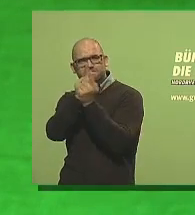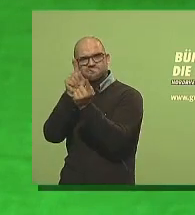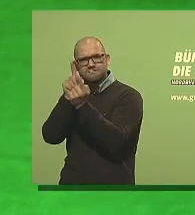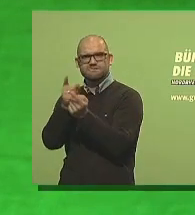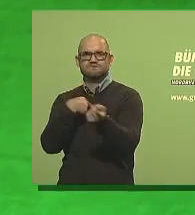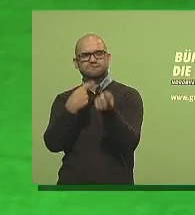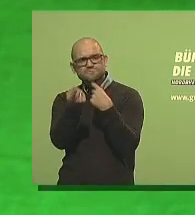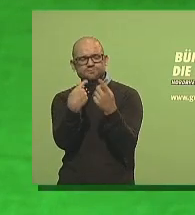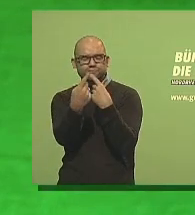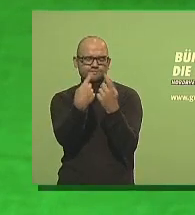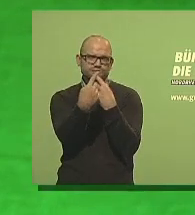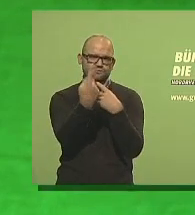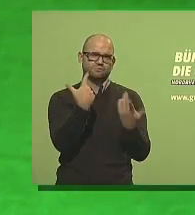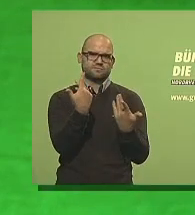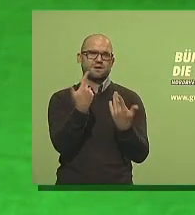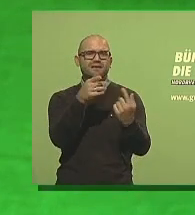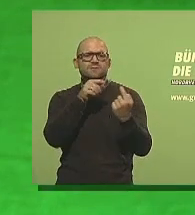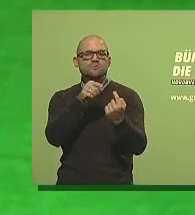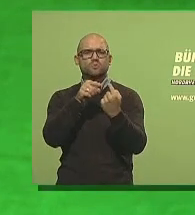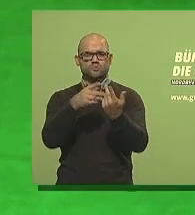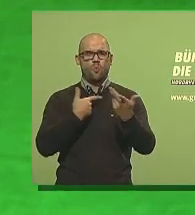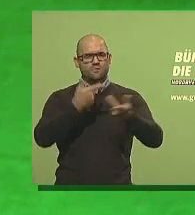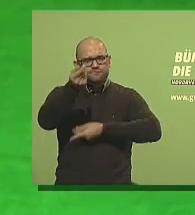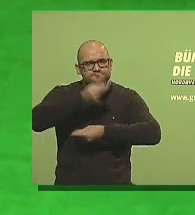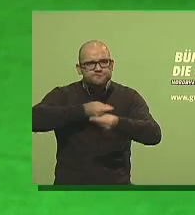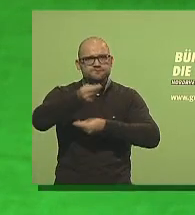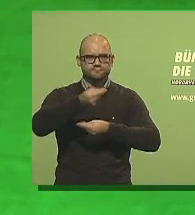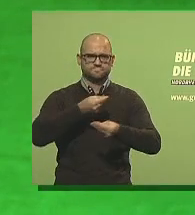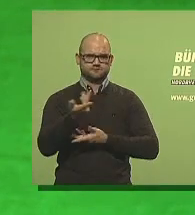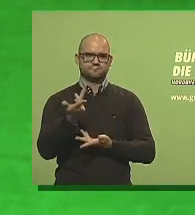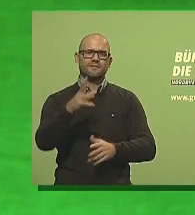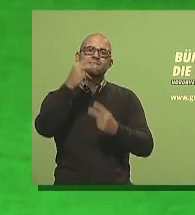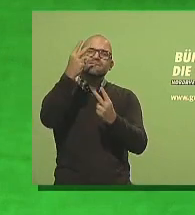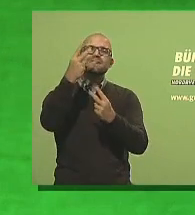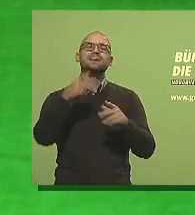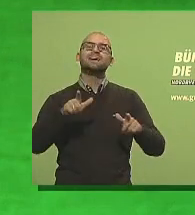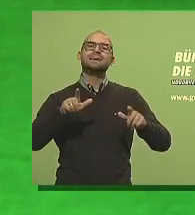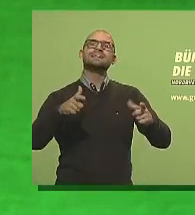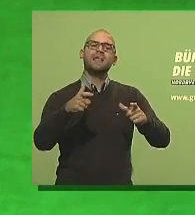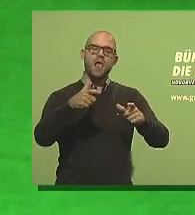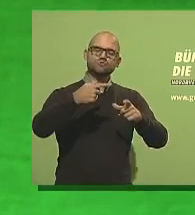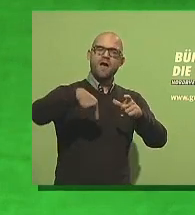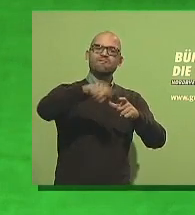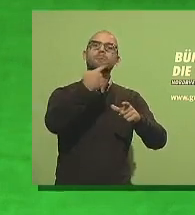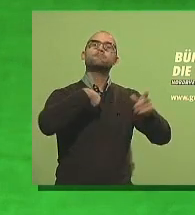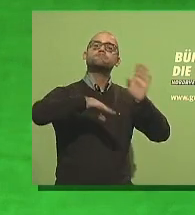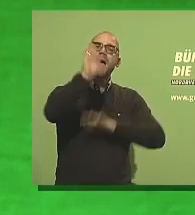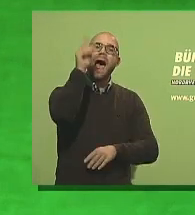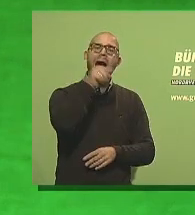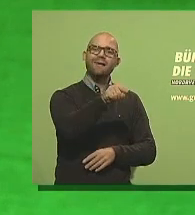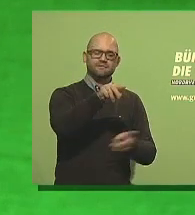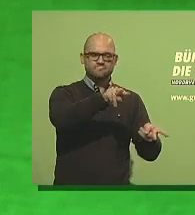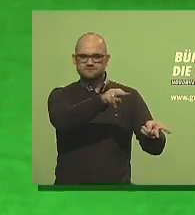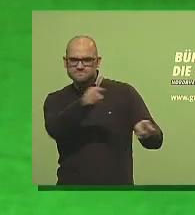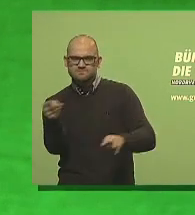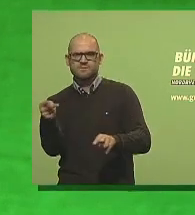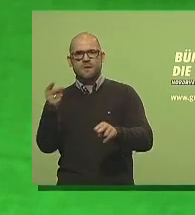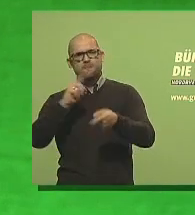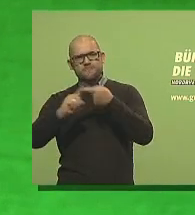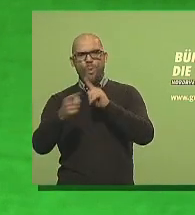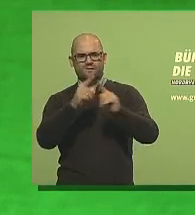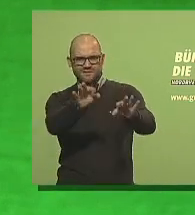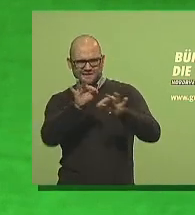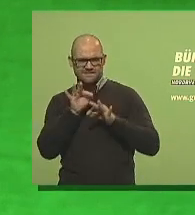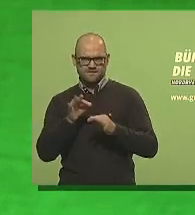werden deutlich machen, wir machen gesellschaftliche Mehrheiten zu politischen, weil wir wissen, wo der Schuh drückt, weil wir